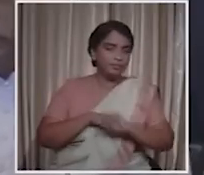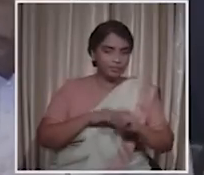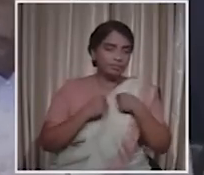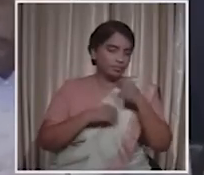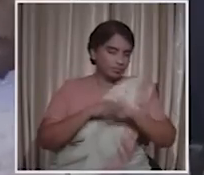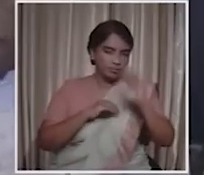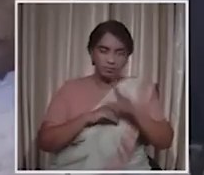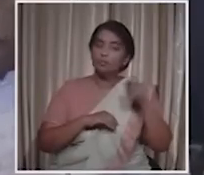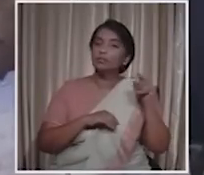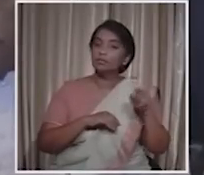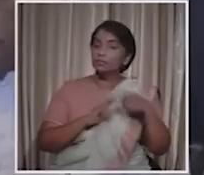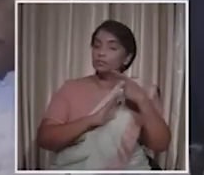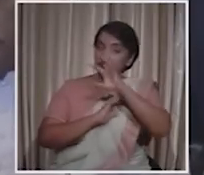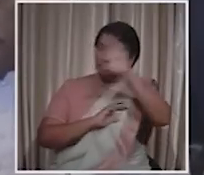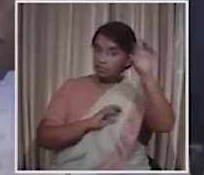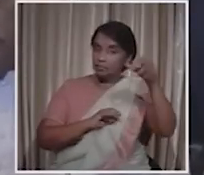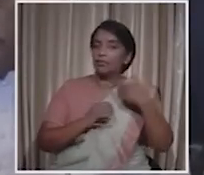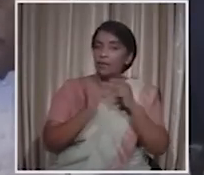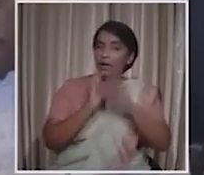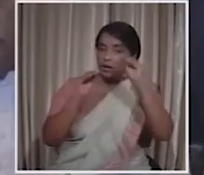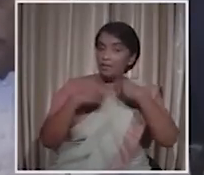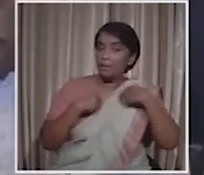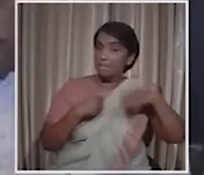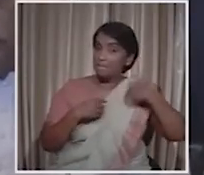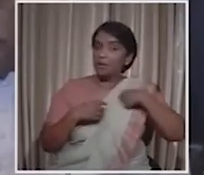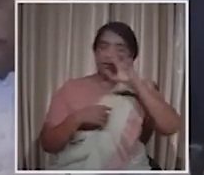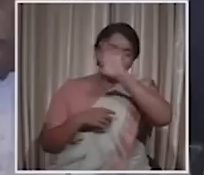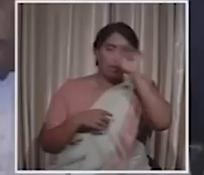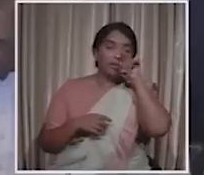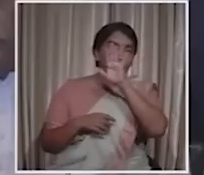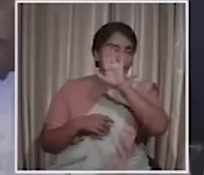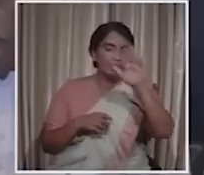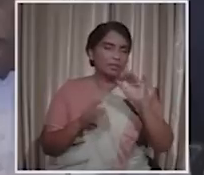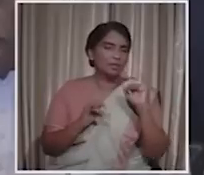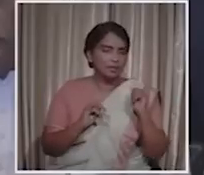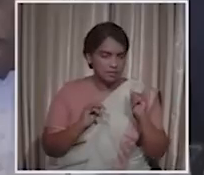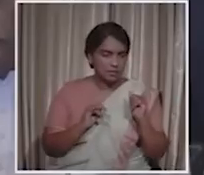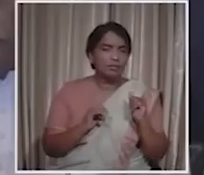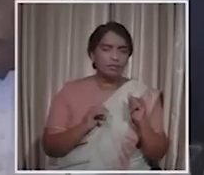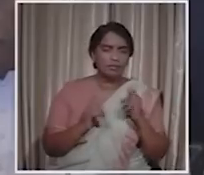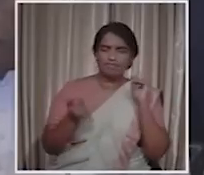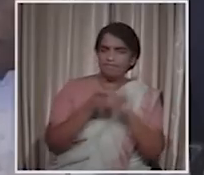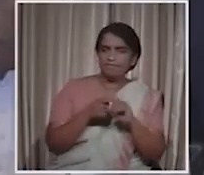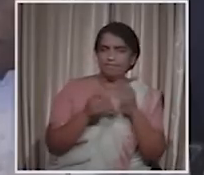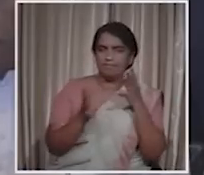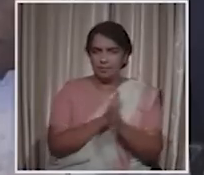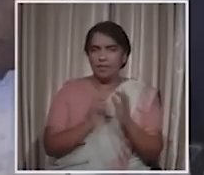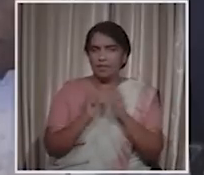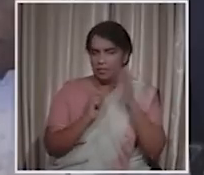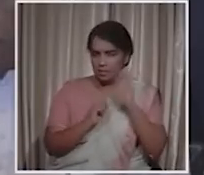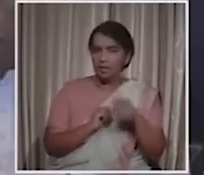සැලසුම් කරනවා. මේ රටවල් තමයි අපට ණය දෙන ප්‍රධාන රටවල්. ඔවුන් සමග යම් යම් නොහොඳ නොක්කාඩු ඇති වී